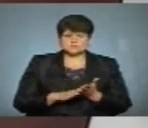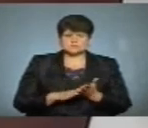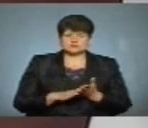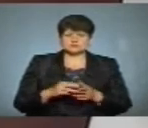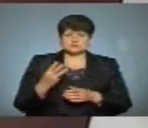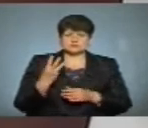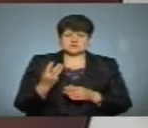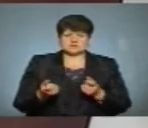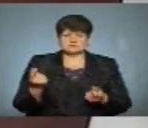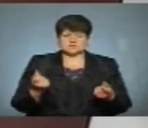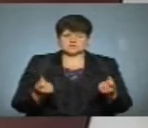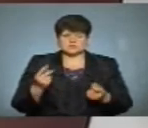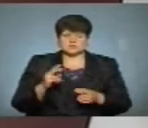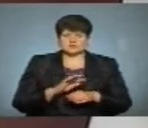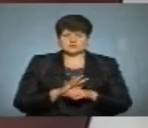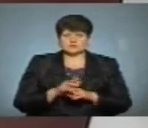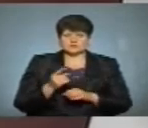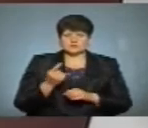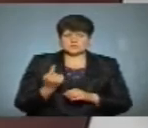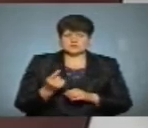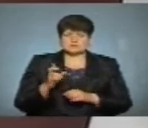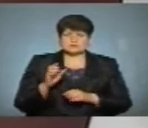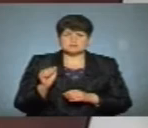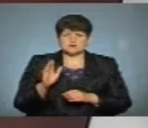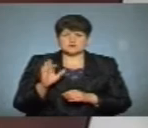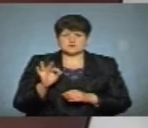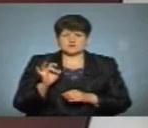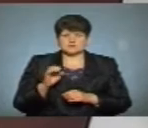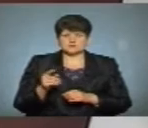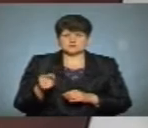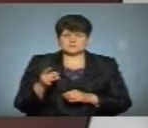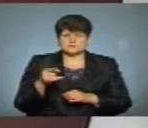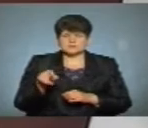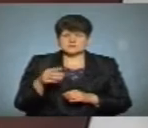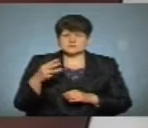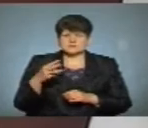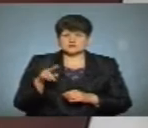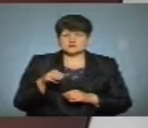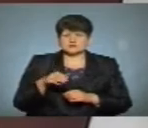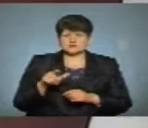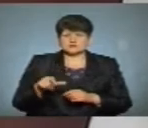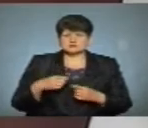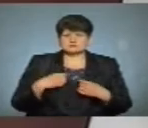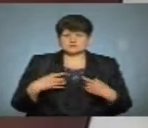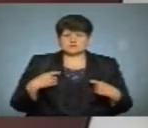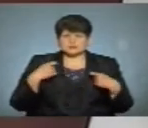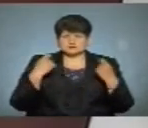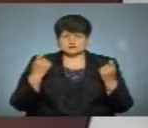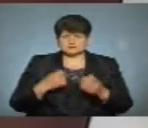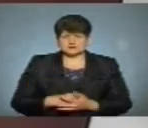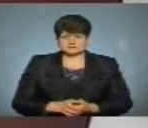3 спалахи COVID-19, один з них у Баворові Тернопільського району. Там 30 травня люди святкували ювілей.